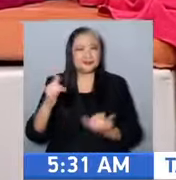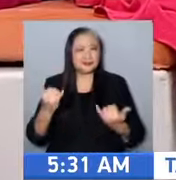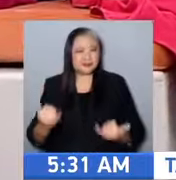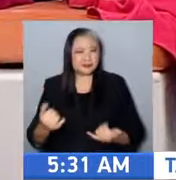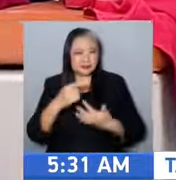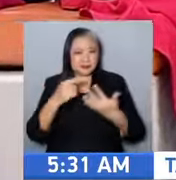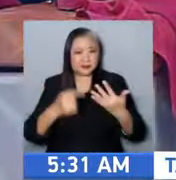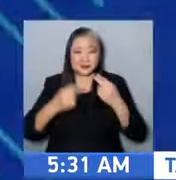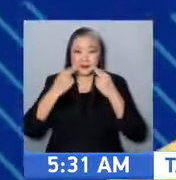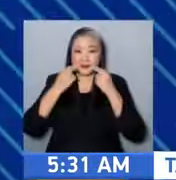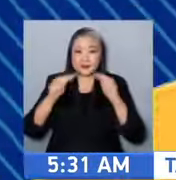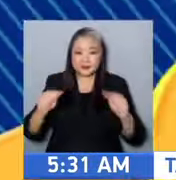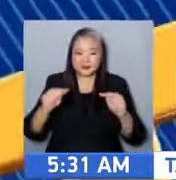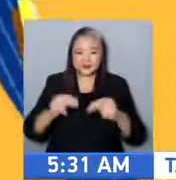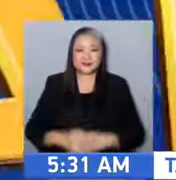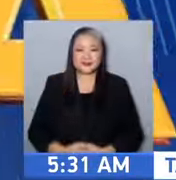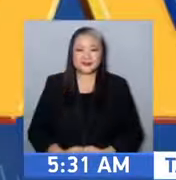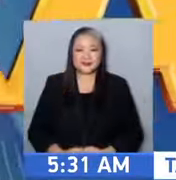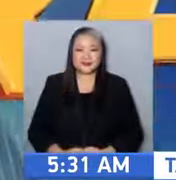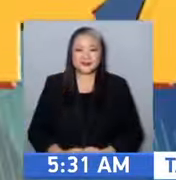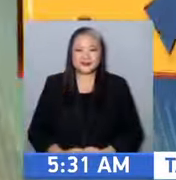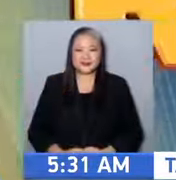balita.